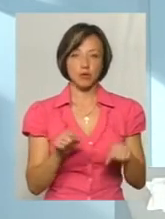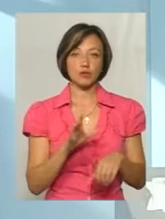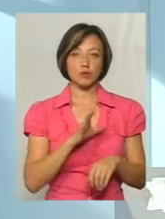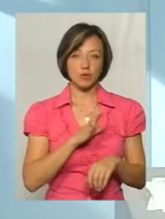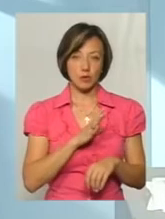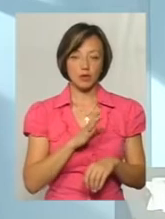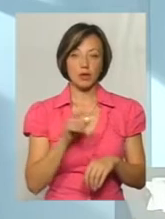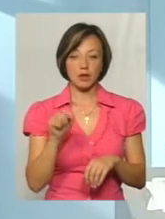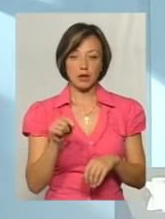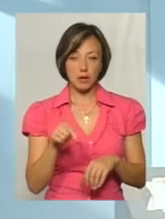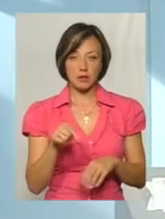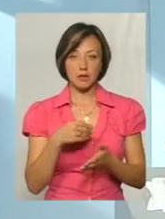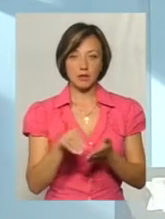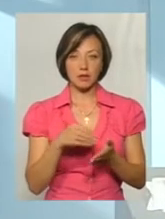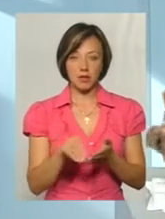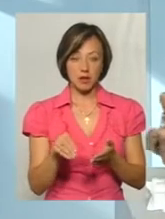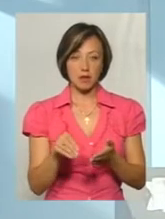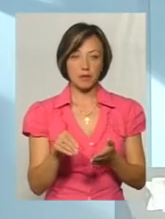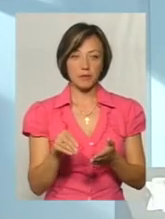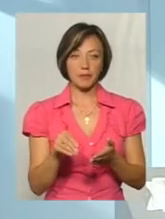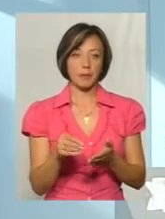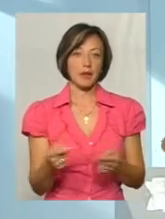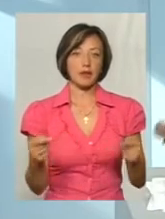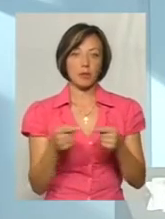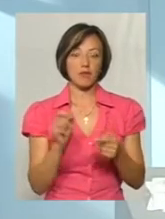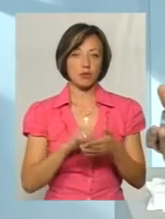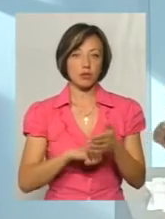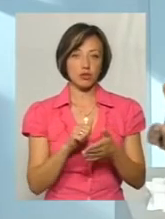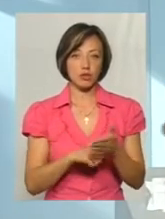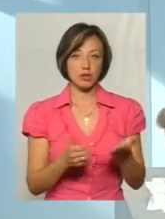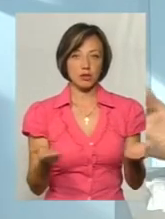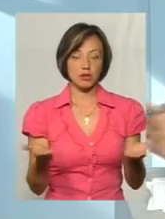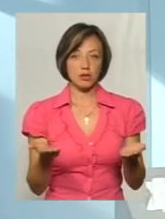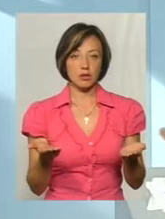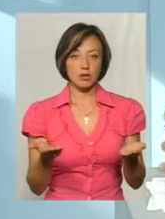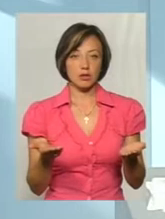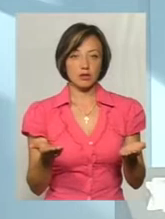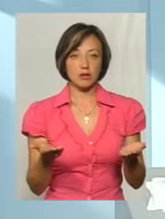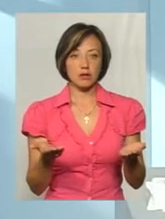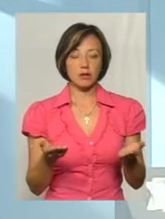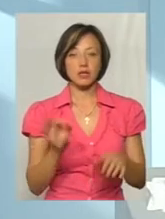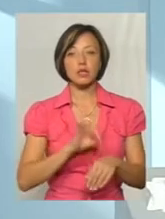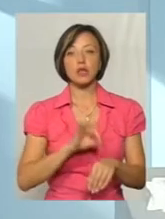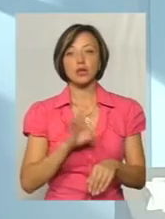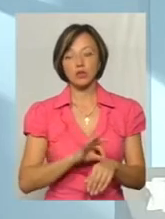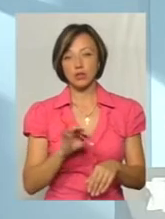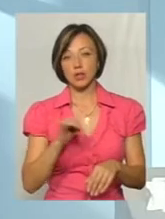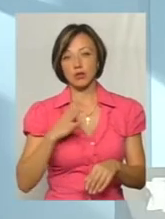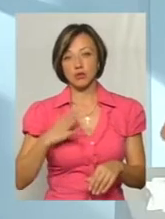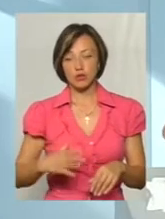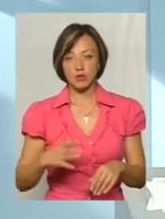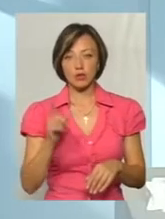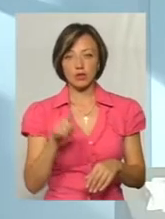утримувалася свиня, яка з певних причин занедужала, скажімо, та, і він змушений